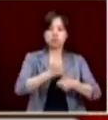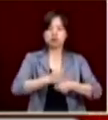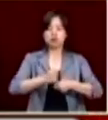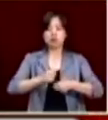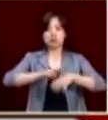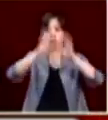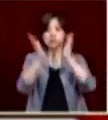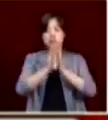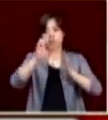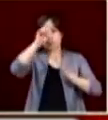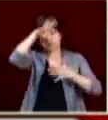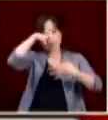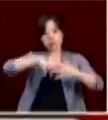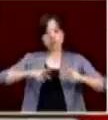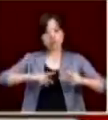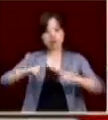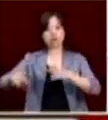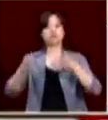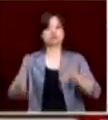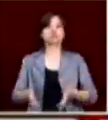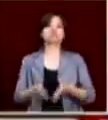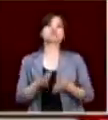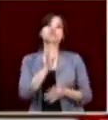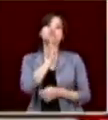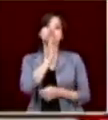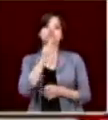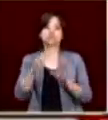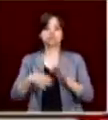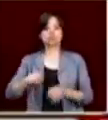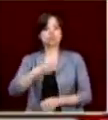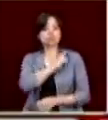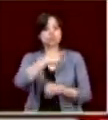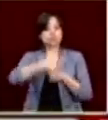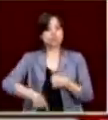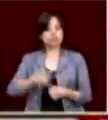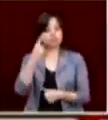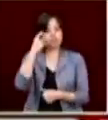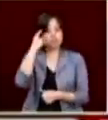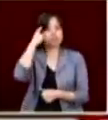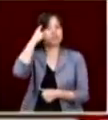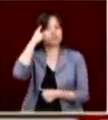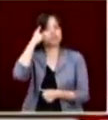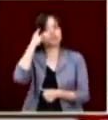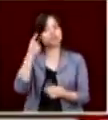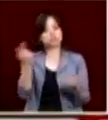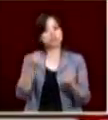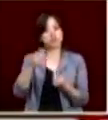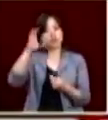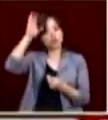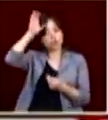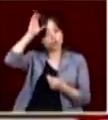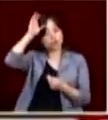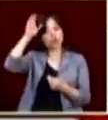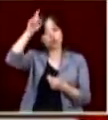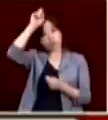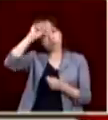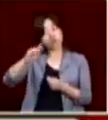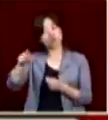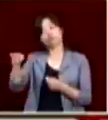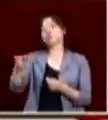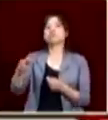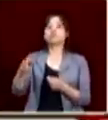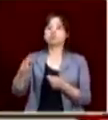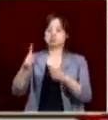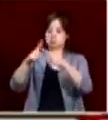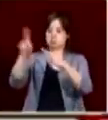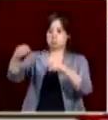体的调整，这真重要。啊，所以我个人的感觉就是讲，亲像苏院长，咱苏院长这个